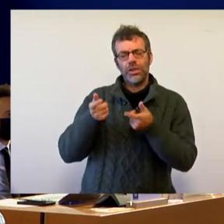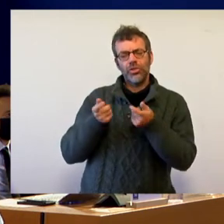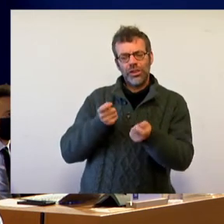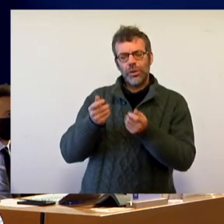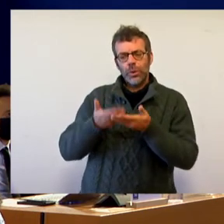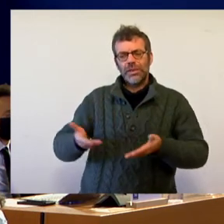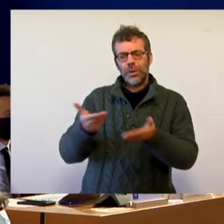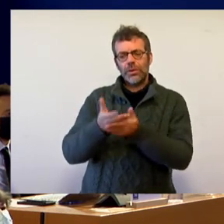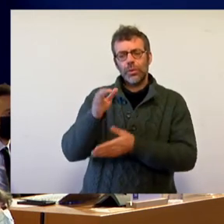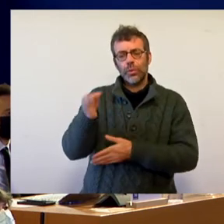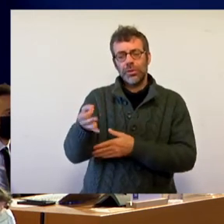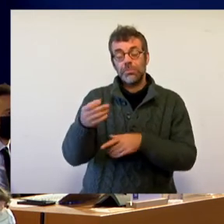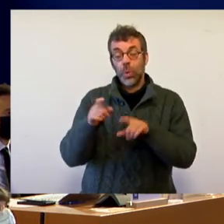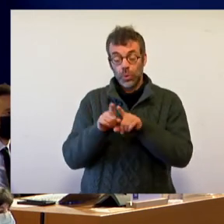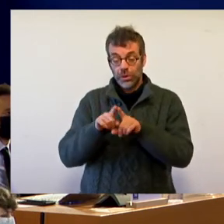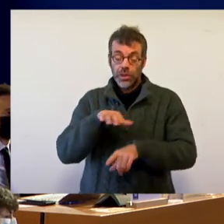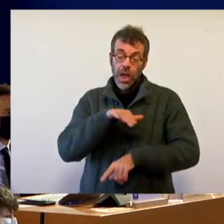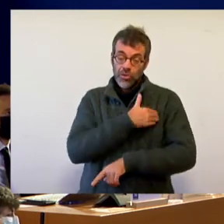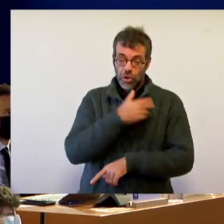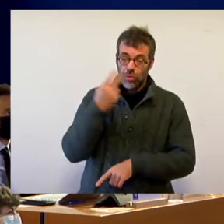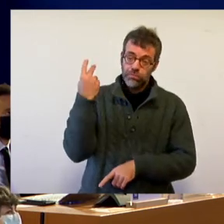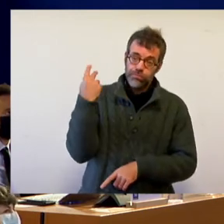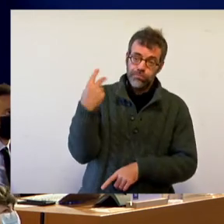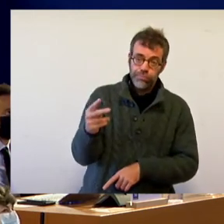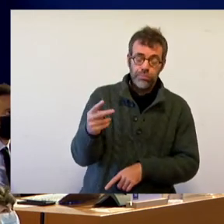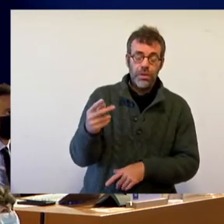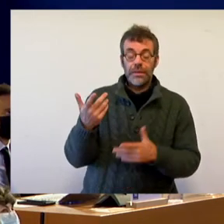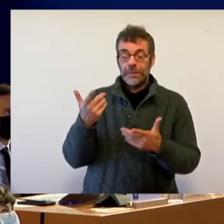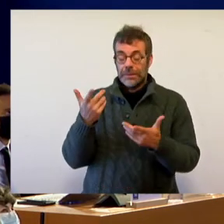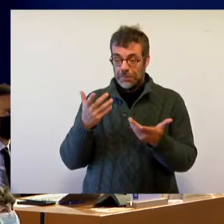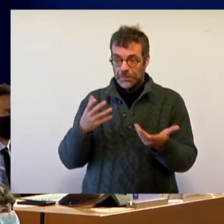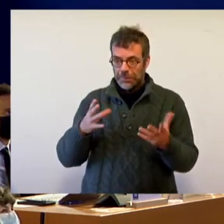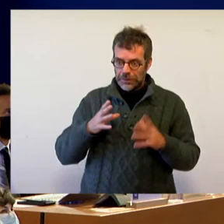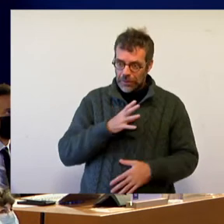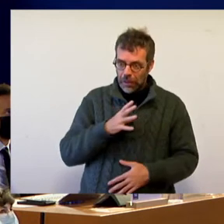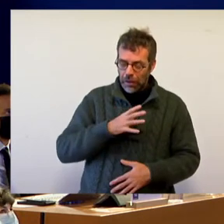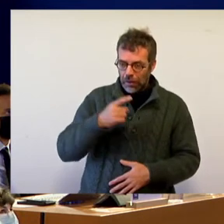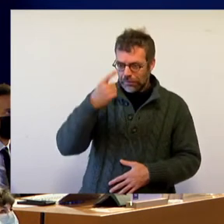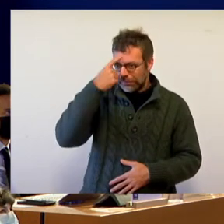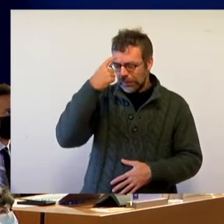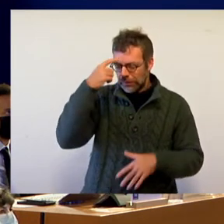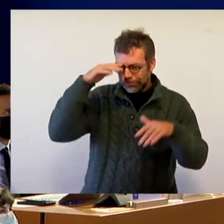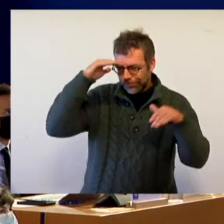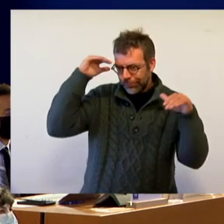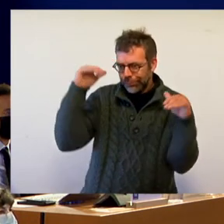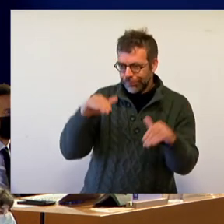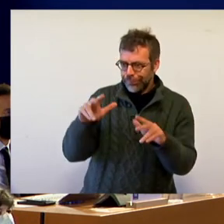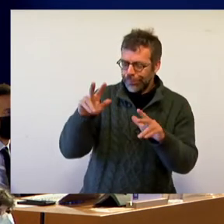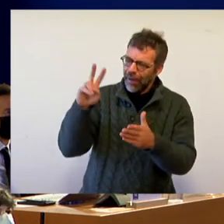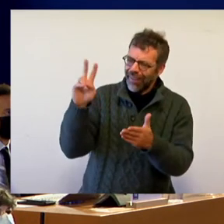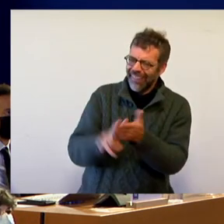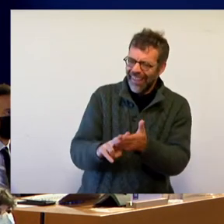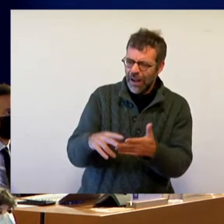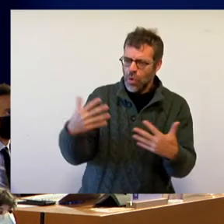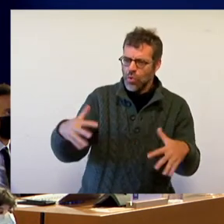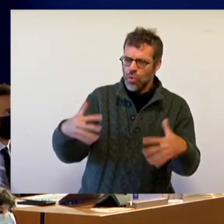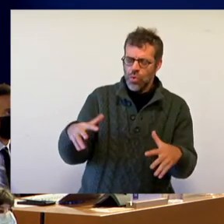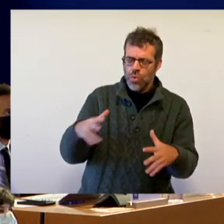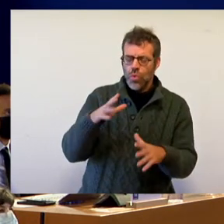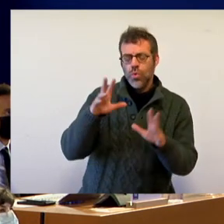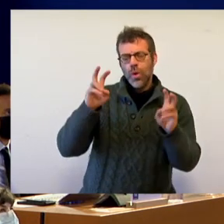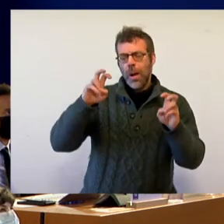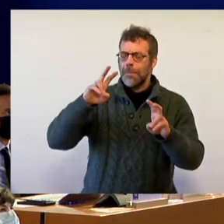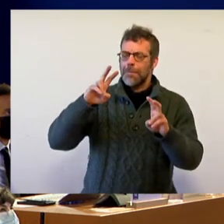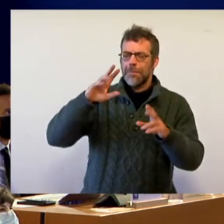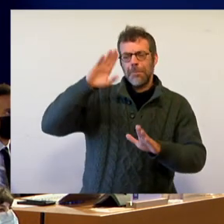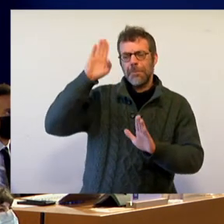matin, ceux de vos agents, dont le mal-être est aujourd'hui réel. Or, dans votre document, alors moi, je ne fais pas partie